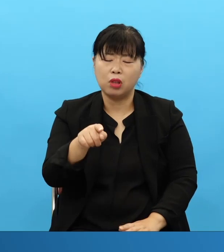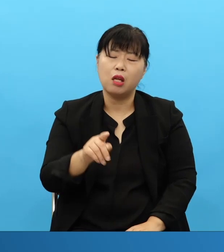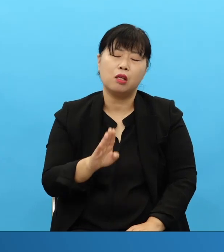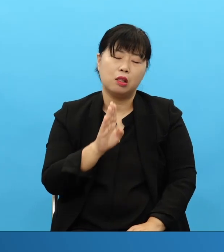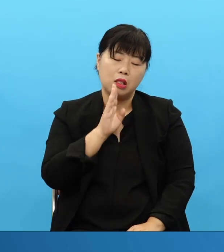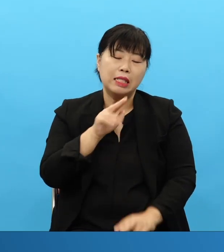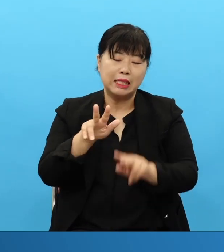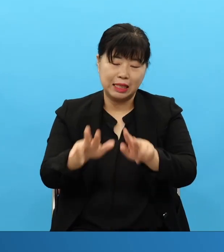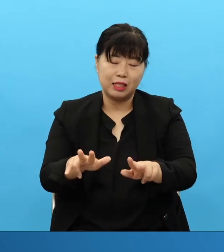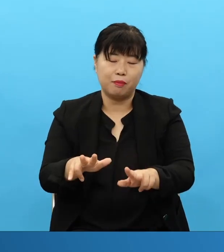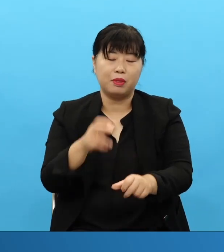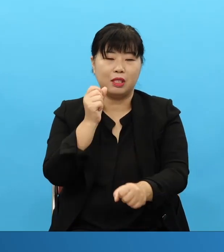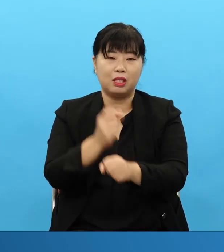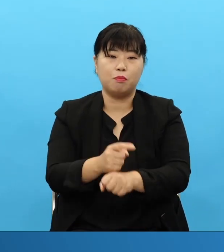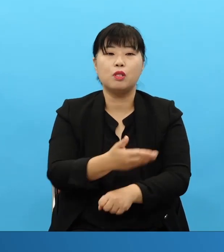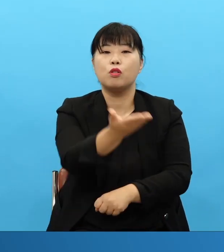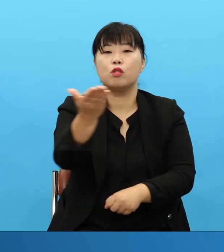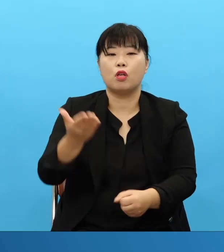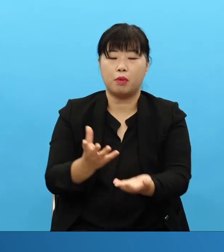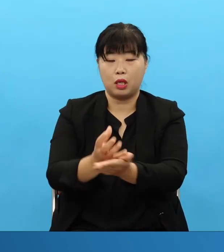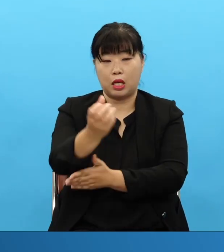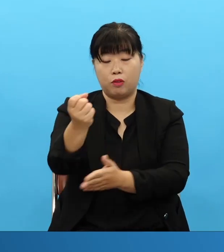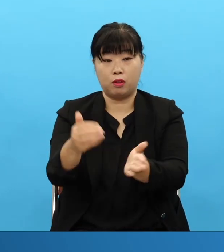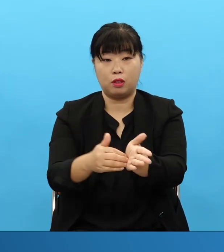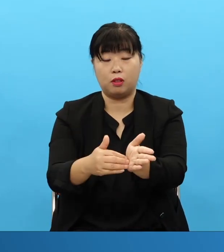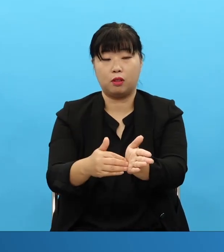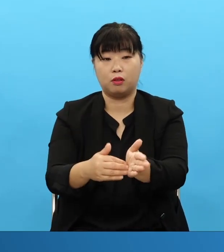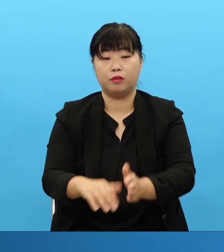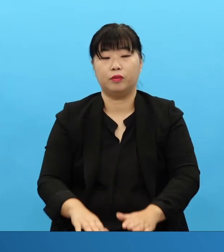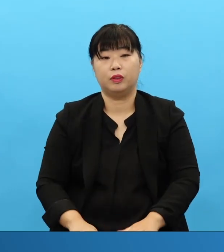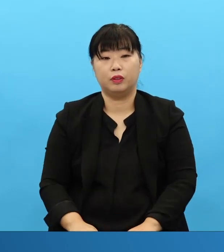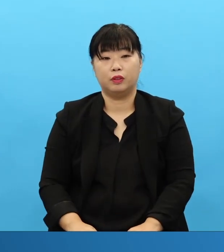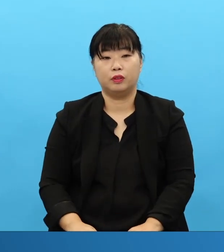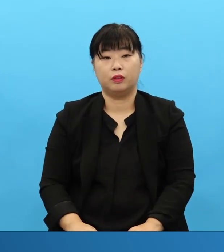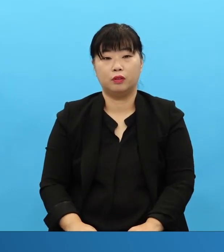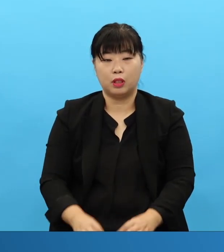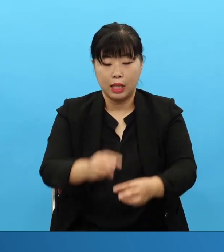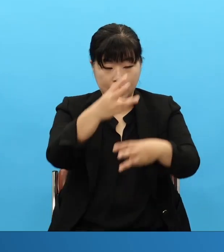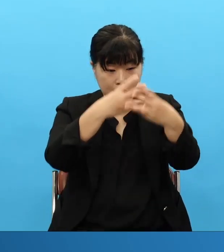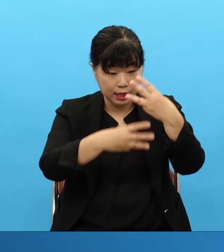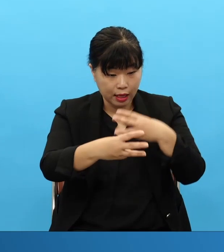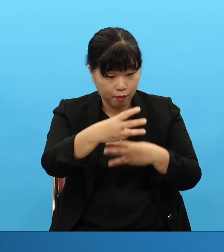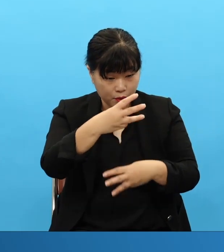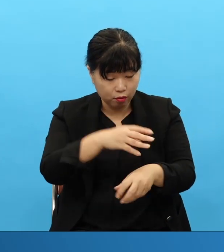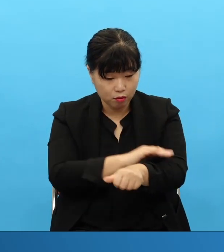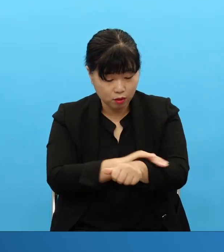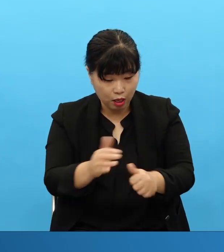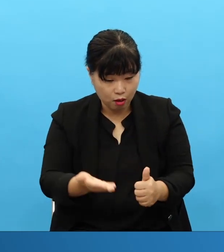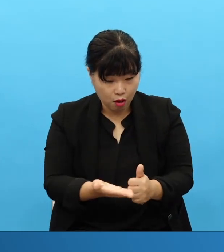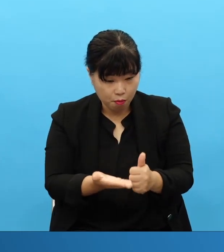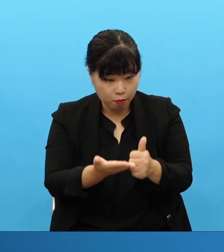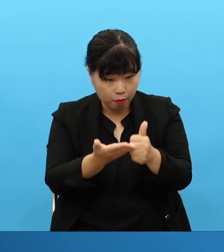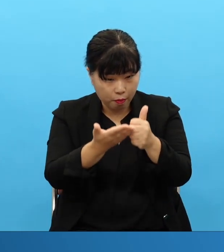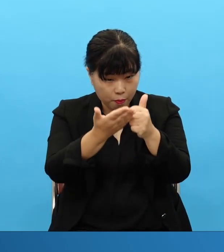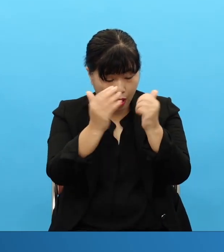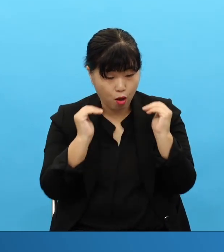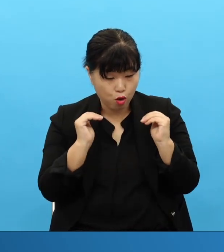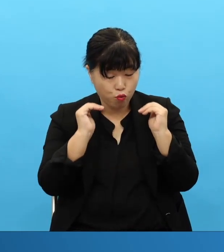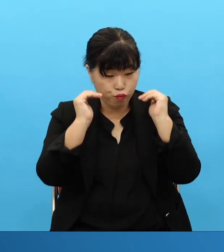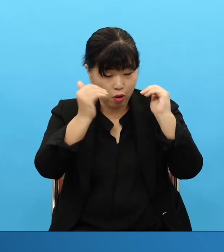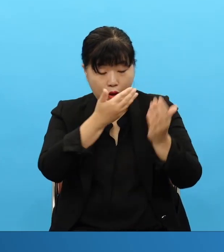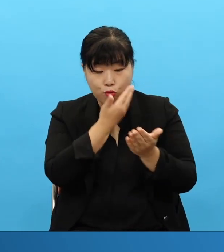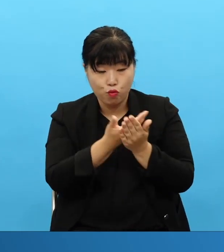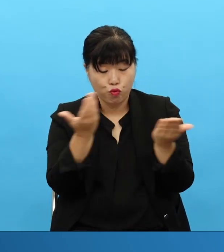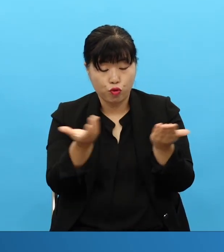honestly, you have this blessing. 여러분이 가는 곳에 렘드가 중직자가 되는 순간에 And wherever you go, when our remnants become the